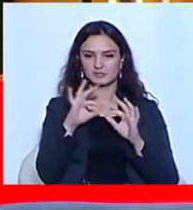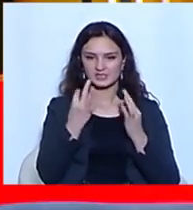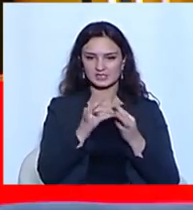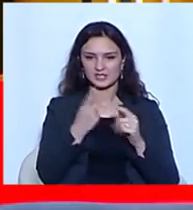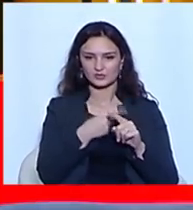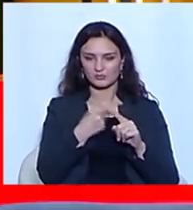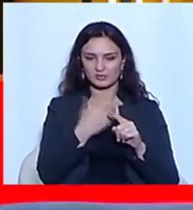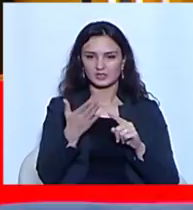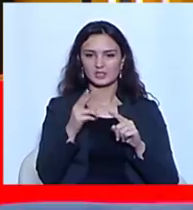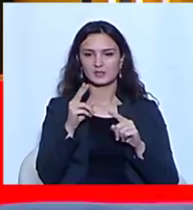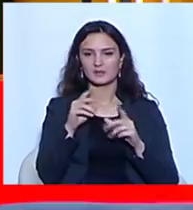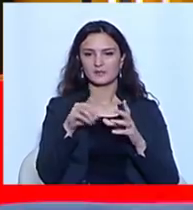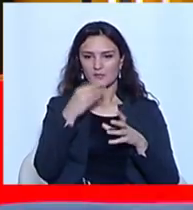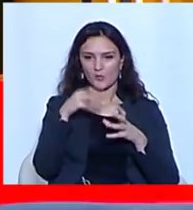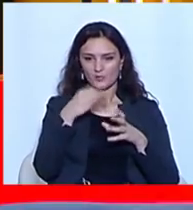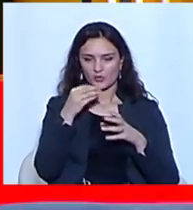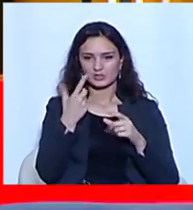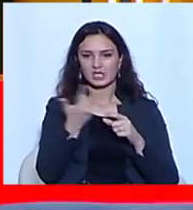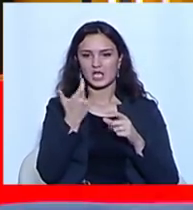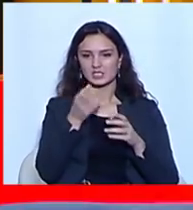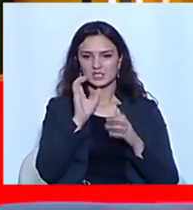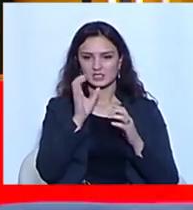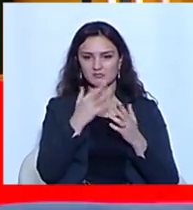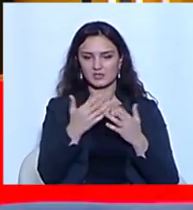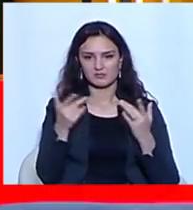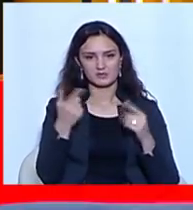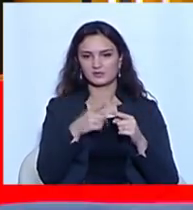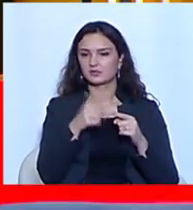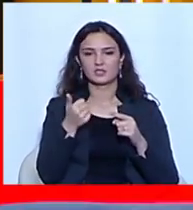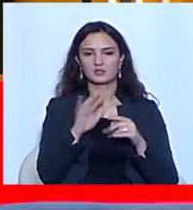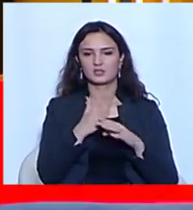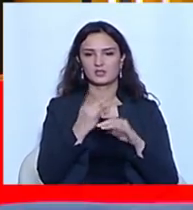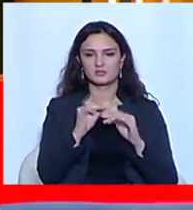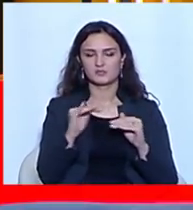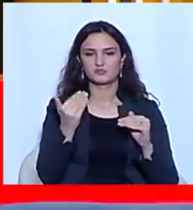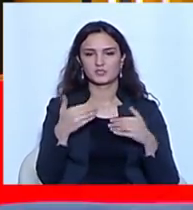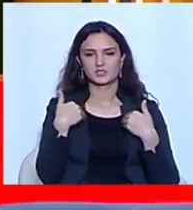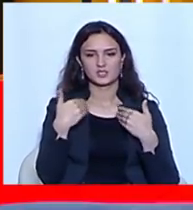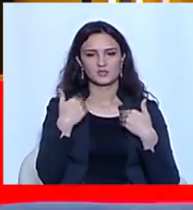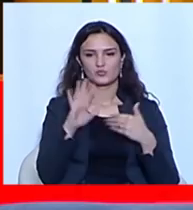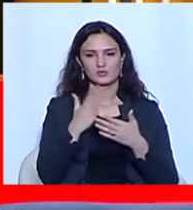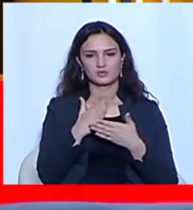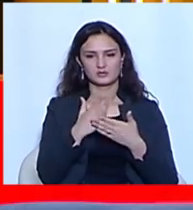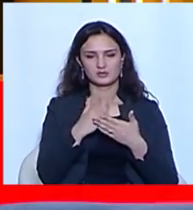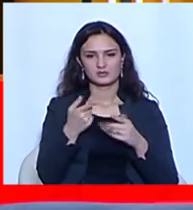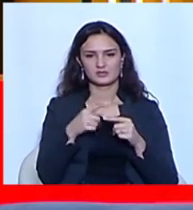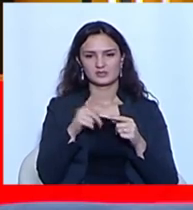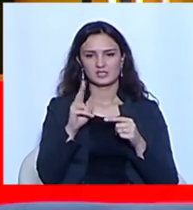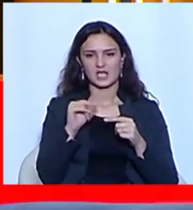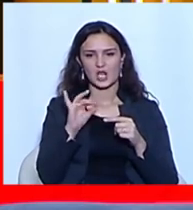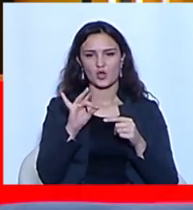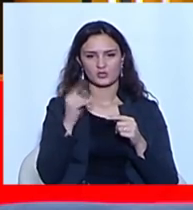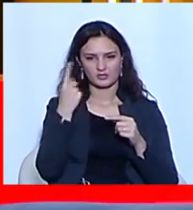პოპკორნები და ასე შემდეგ პროდუქტები, გაზიანისასმელები, რომელიც რა თქმა უნდა არ არის ბავშვებისათვის სასარგებლო და არის ცარიელი